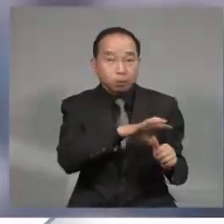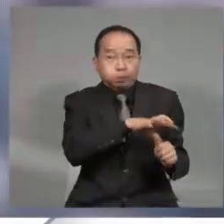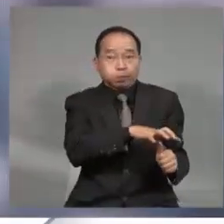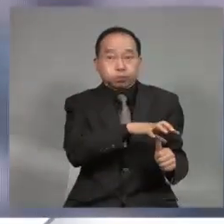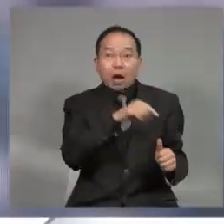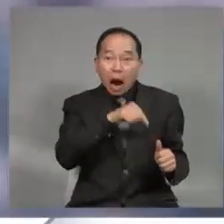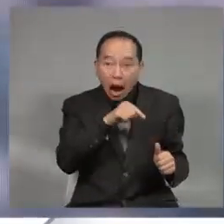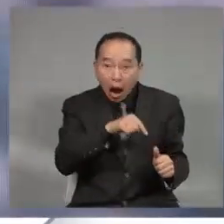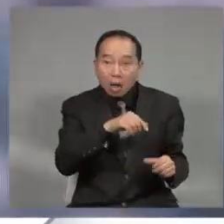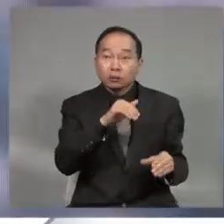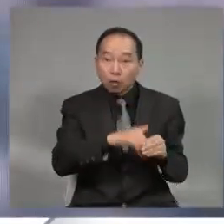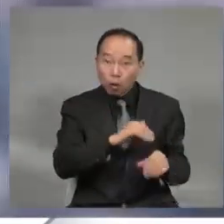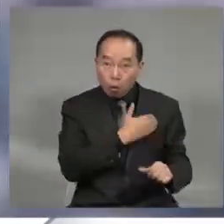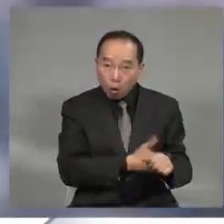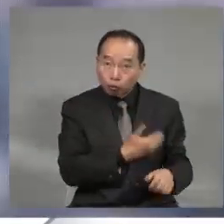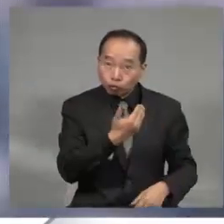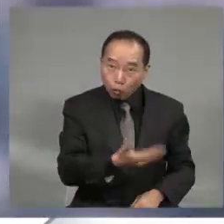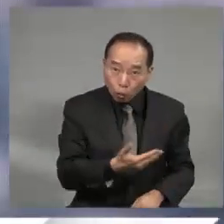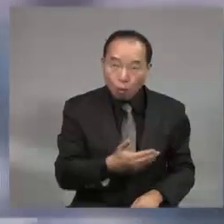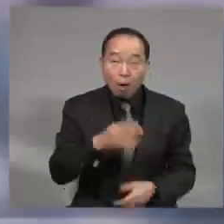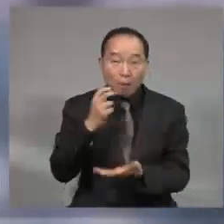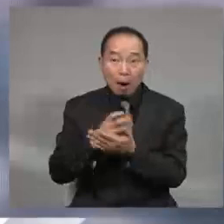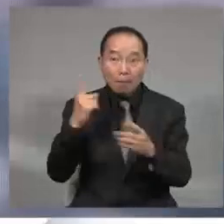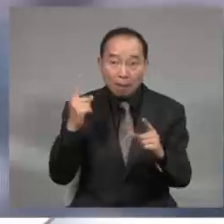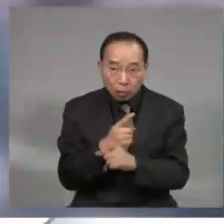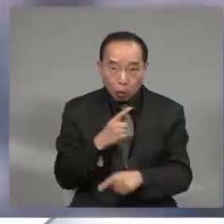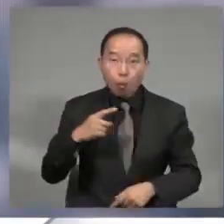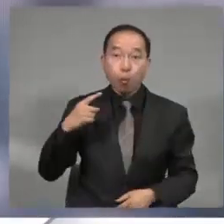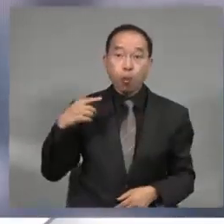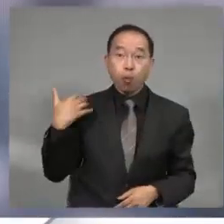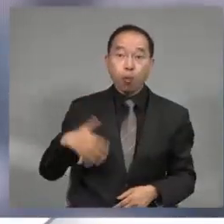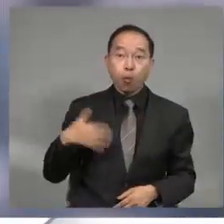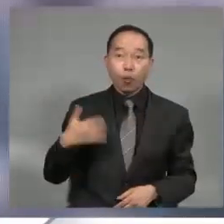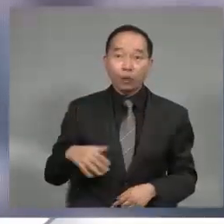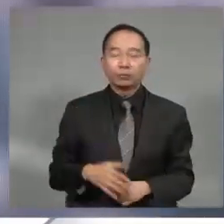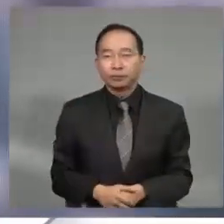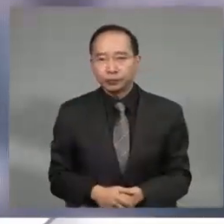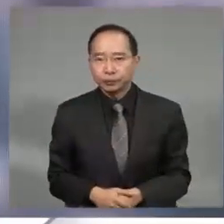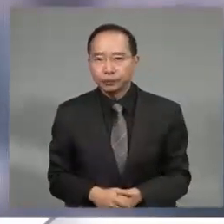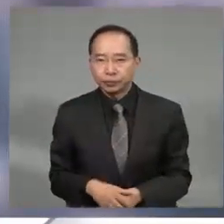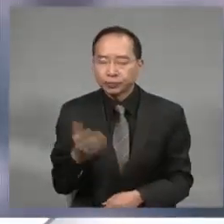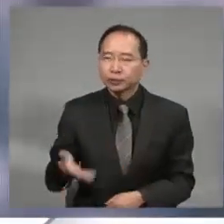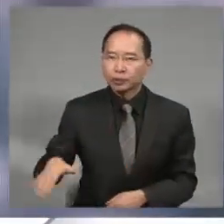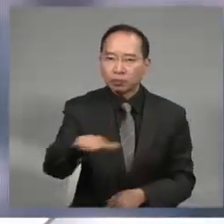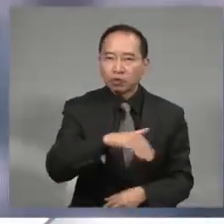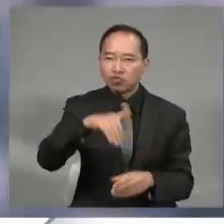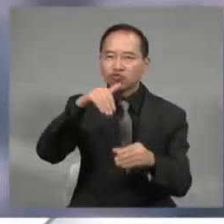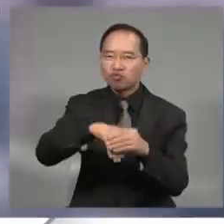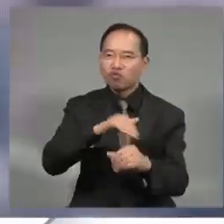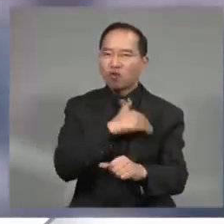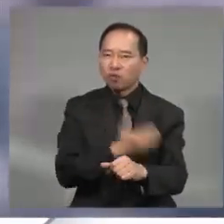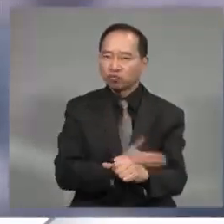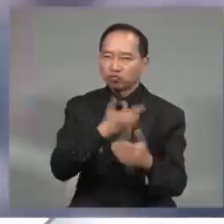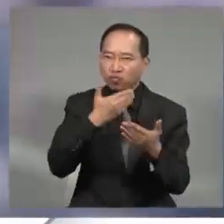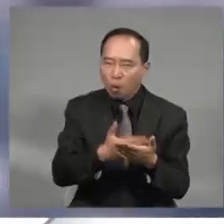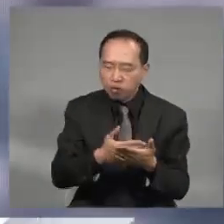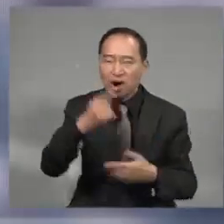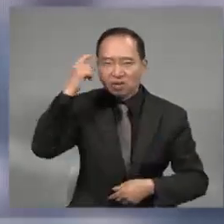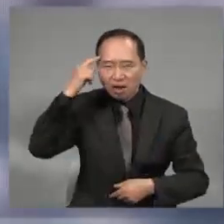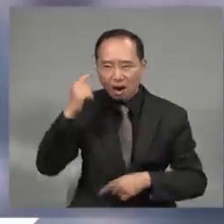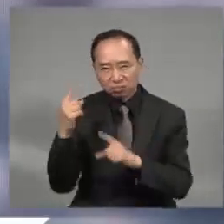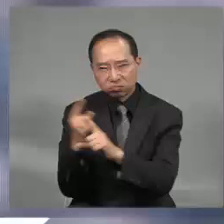선거권까지 보장될 수 있도록 법까지 개정되었다는 점이 참 놀라운데요. 모든 유권자들의 선거권을 소중하게 또 생각한 노력들이